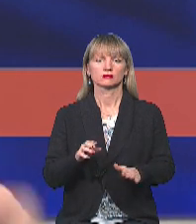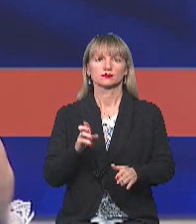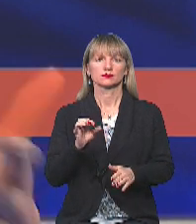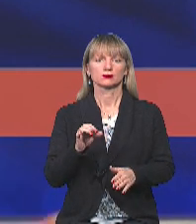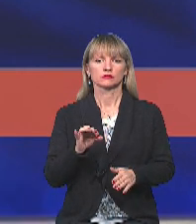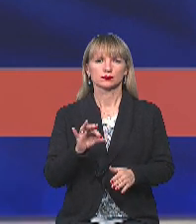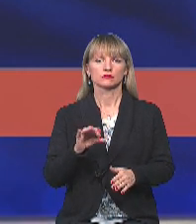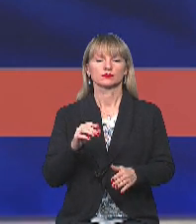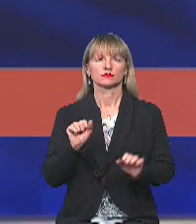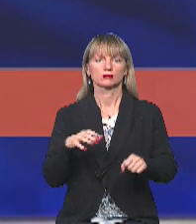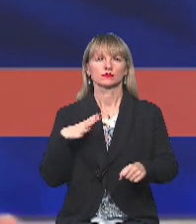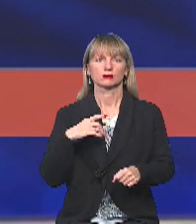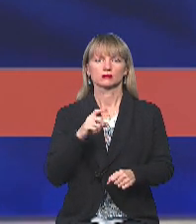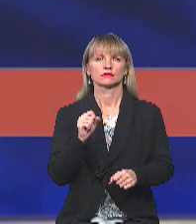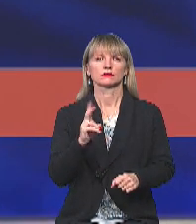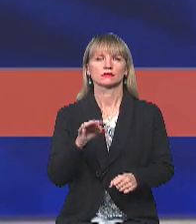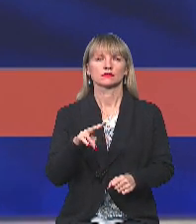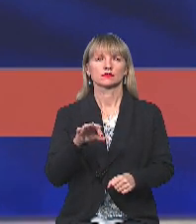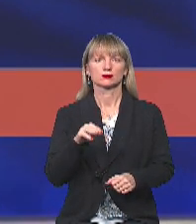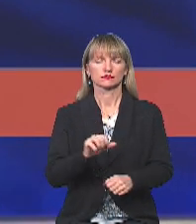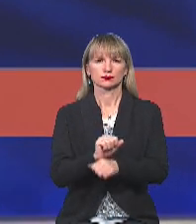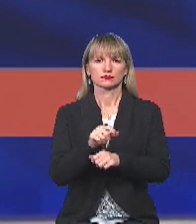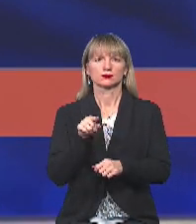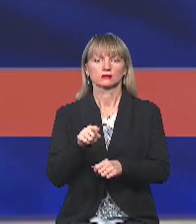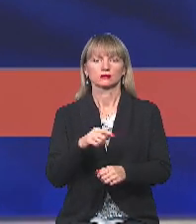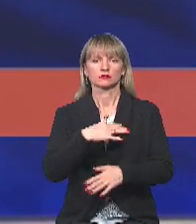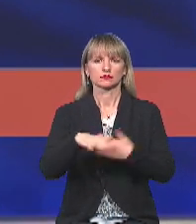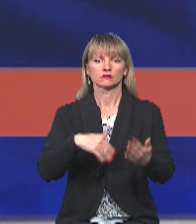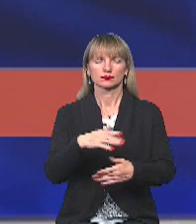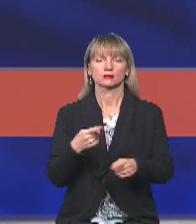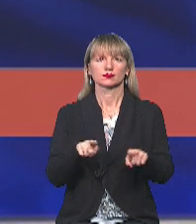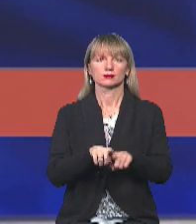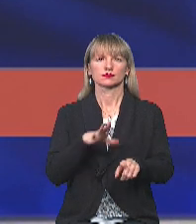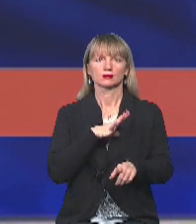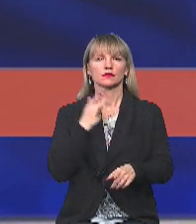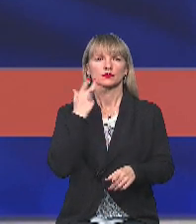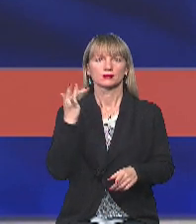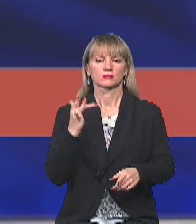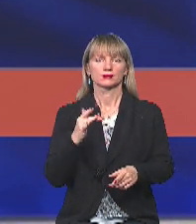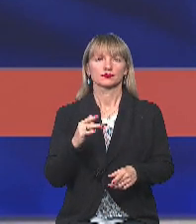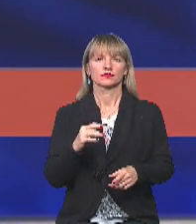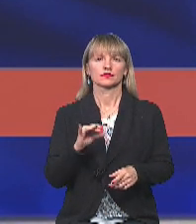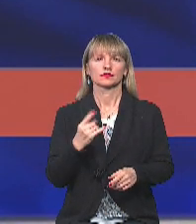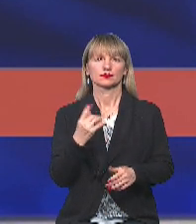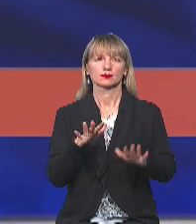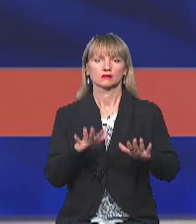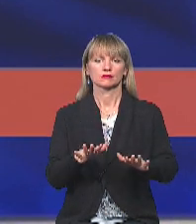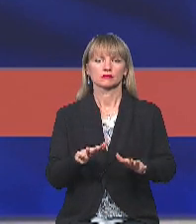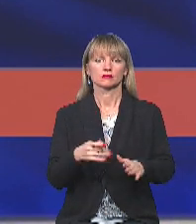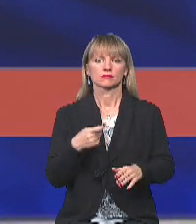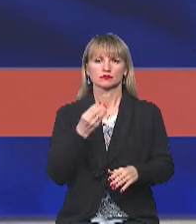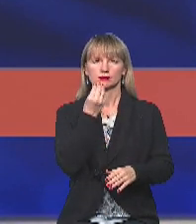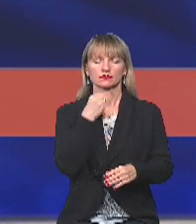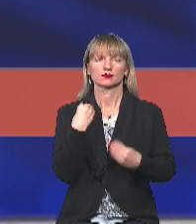бути, і їх перемішували завжди. Ну, така була якби політика, зрозуміла. Ворога. І їх в одному місці от зле дуже годували. От